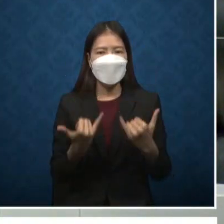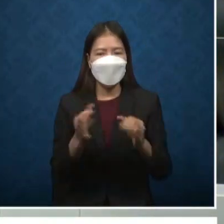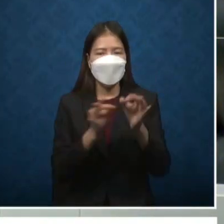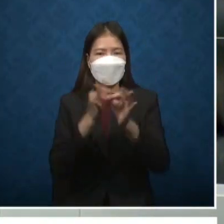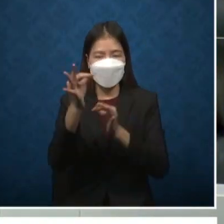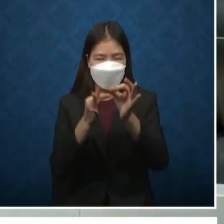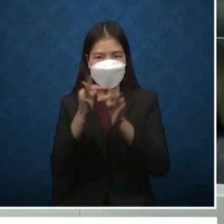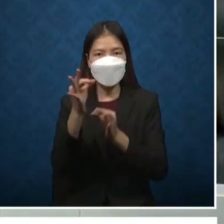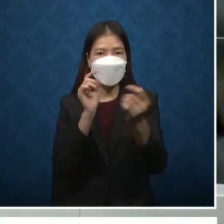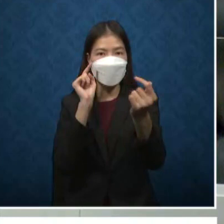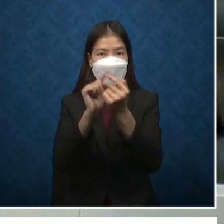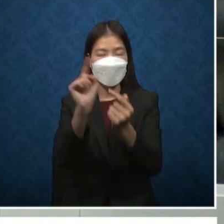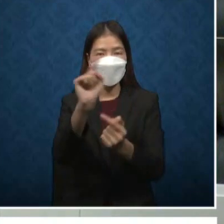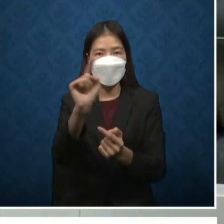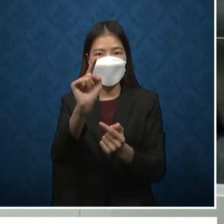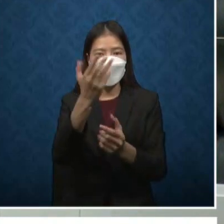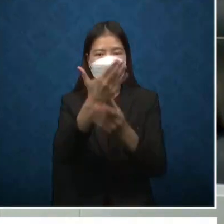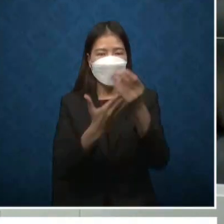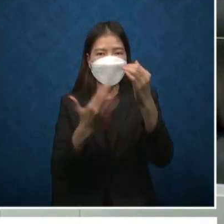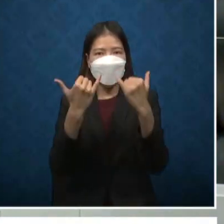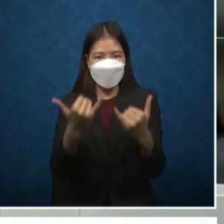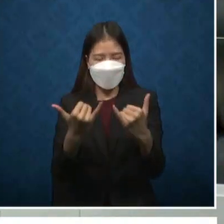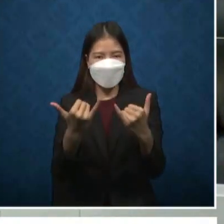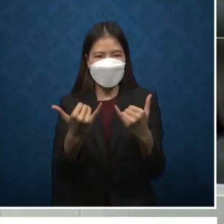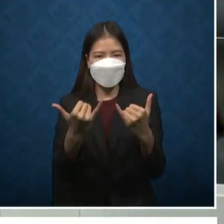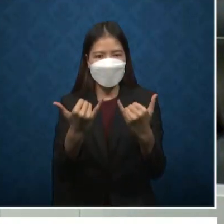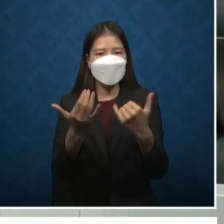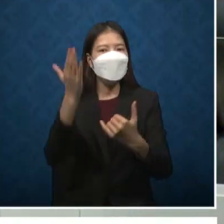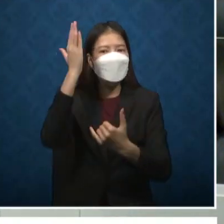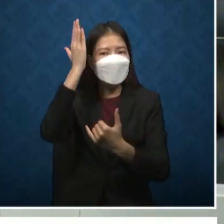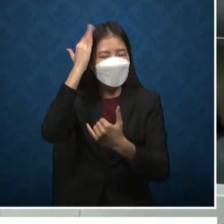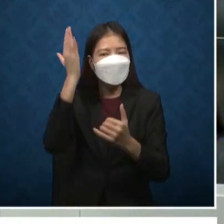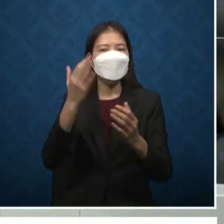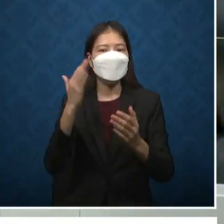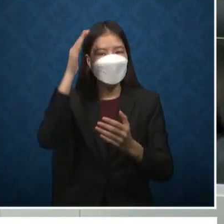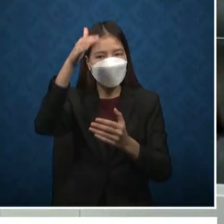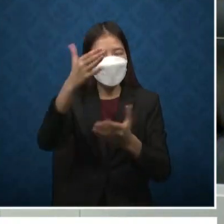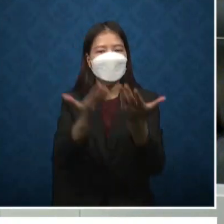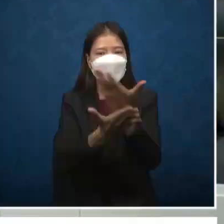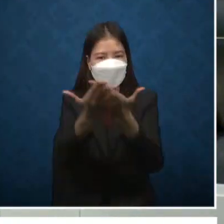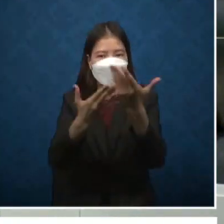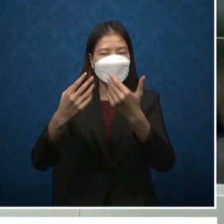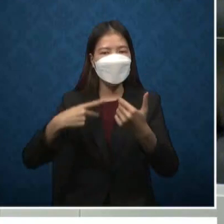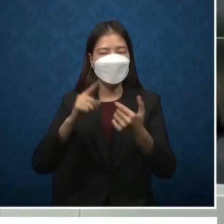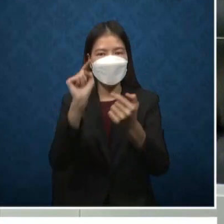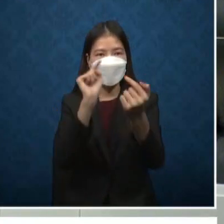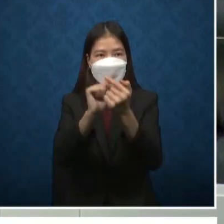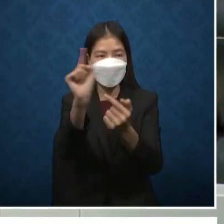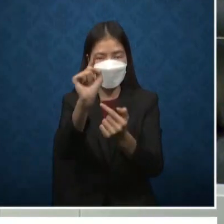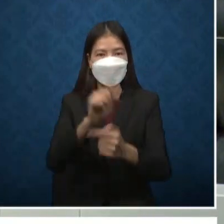ที่จะให้ทางวุฒิสภาได้กรุณารับทราบและก็นำไปพิจารณาใช้ประโยชน์ต่อไปสำหรับรายละเอียดขออนุญ